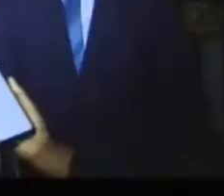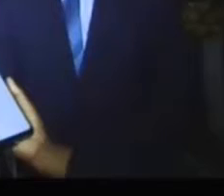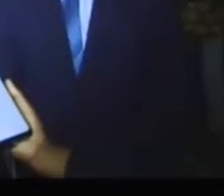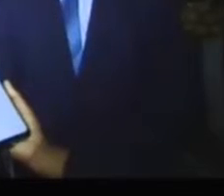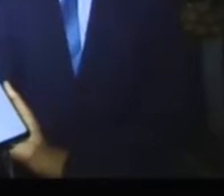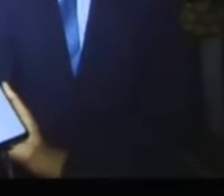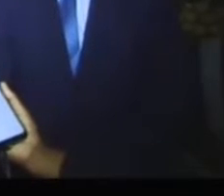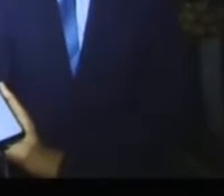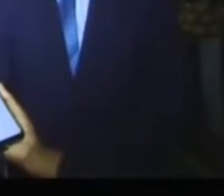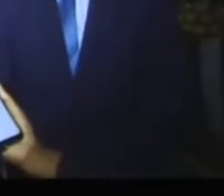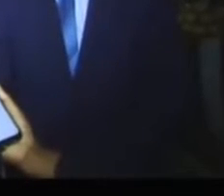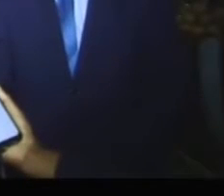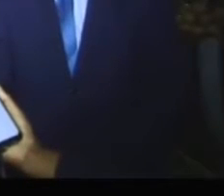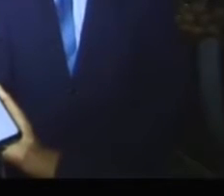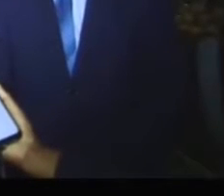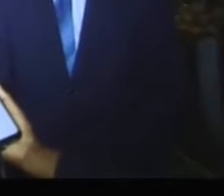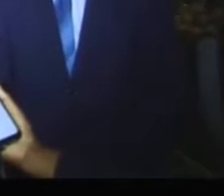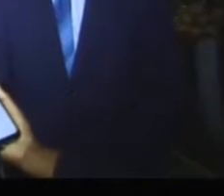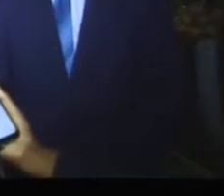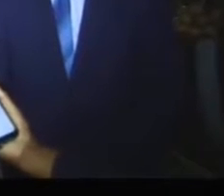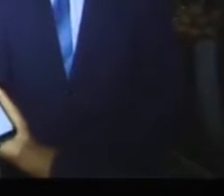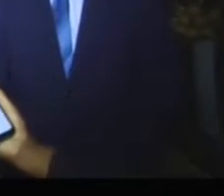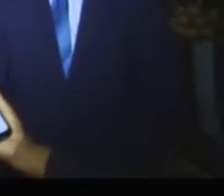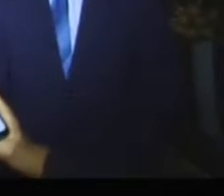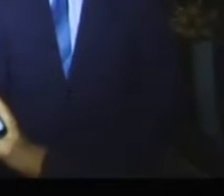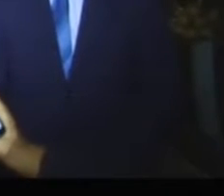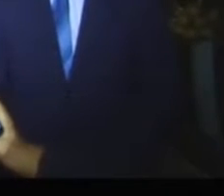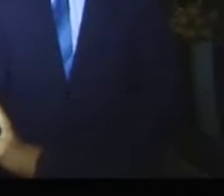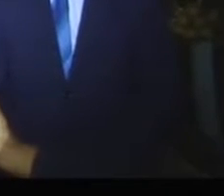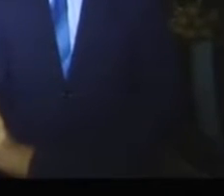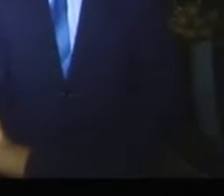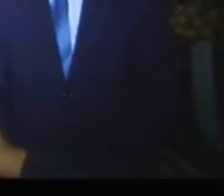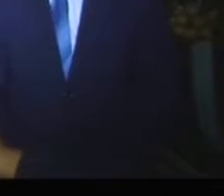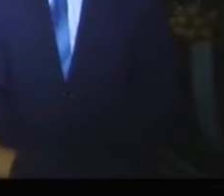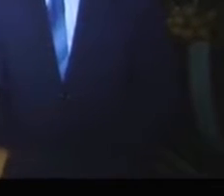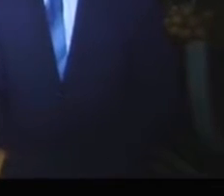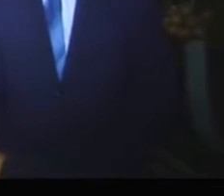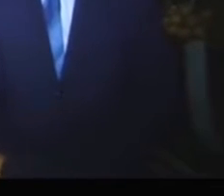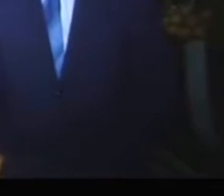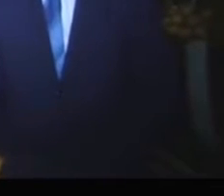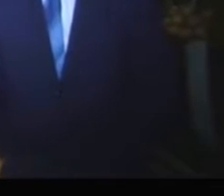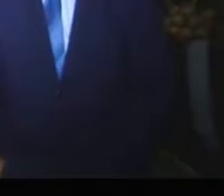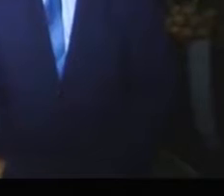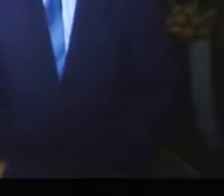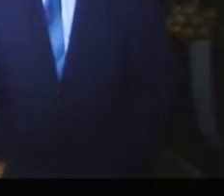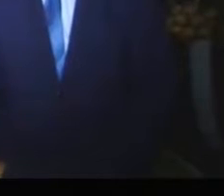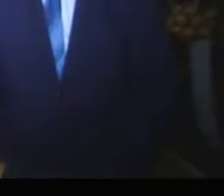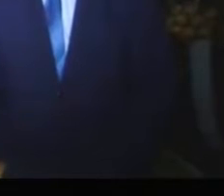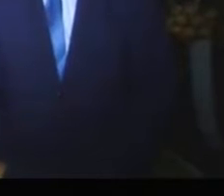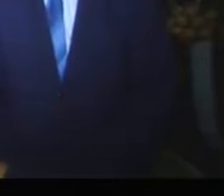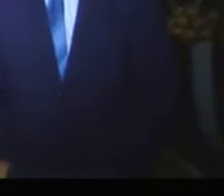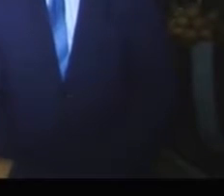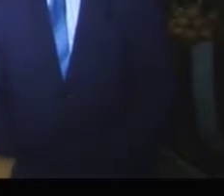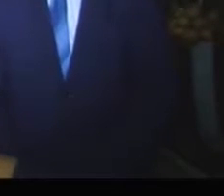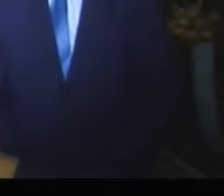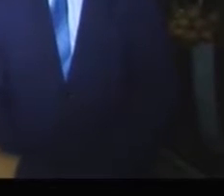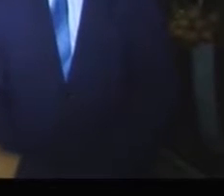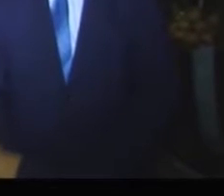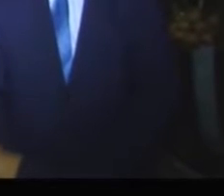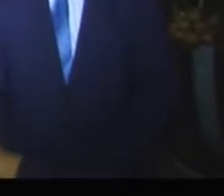l'État. Alors, je suis la directrice du Comité international des Jeux de la Francophonie. Je m'appelle Zena